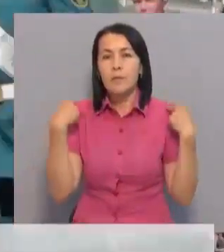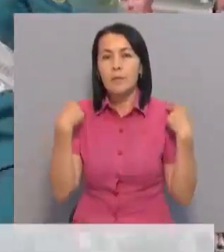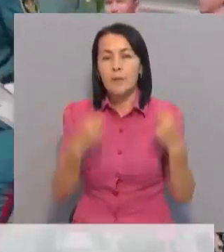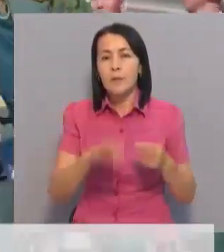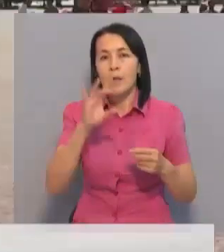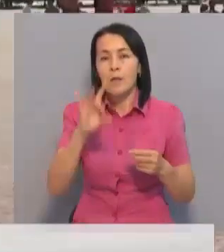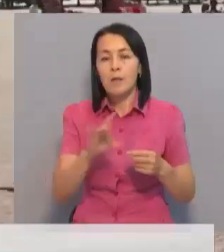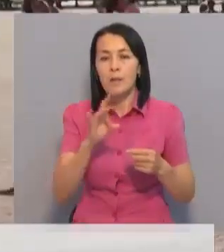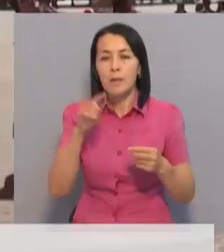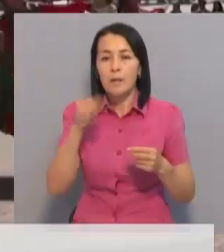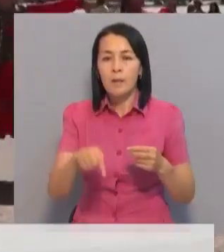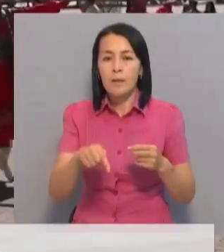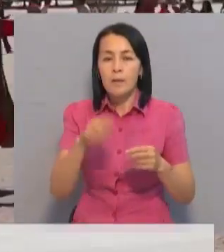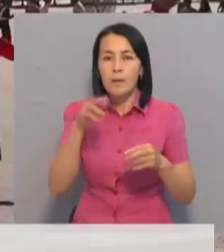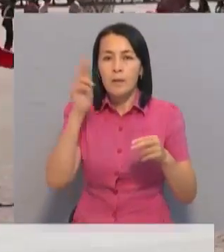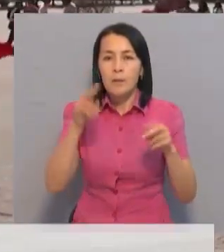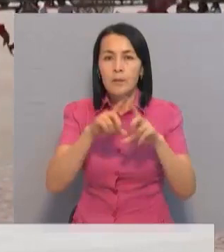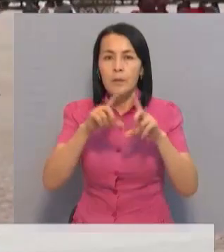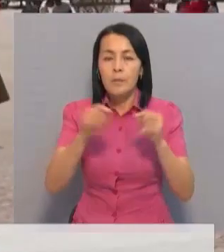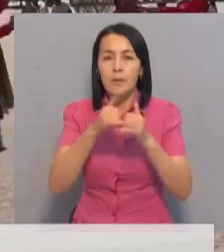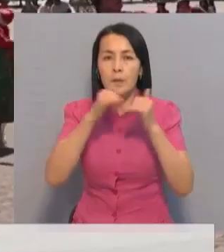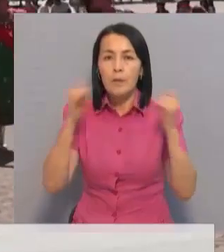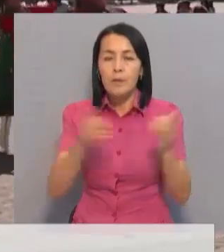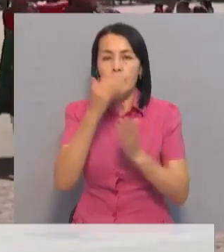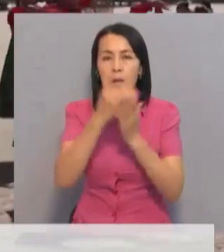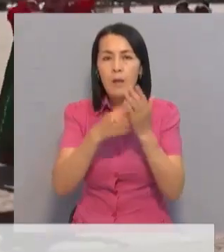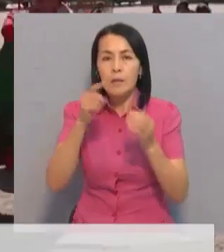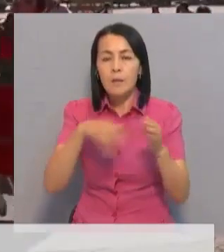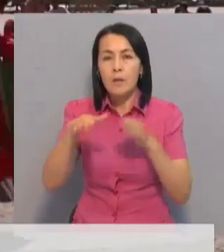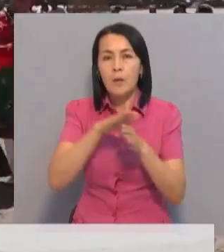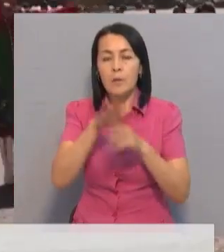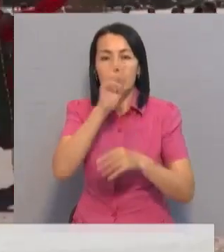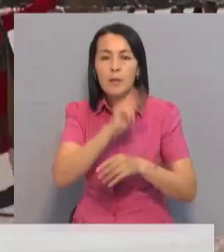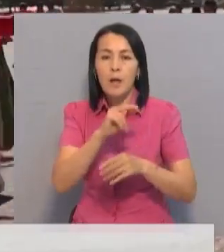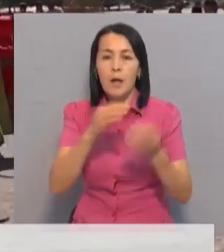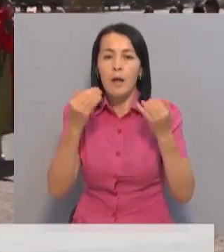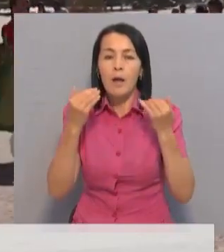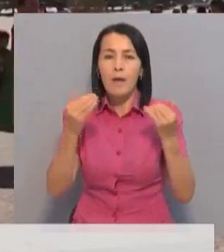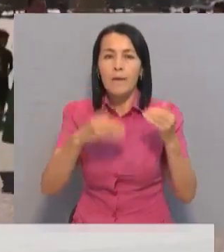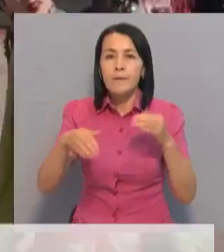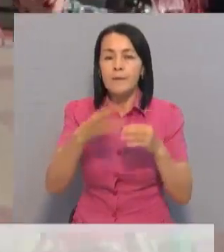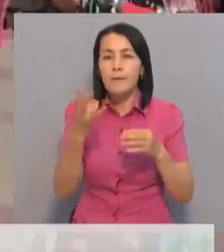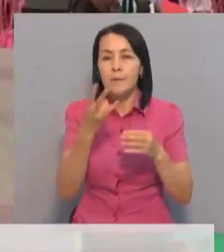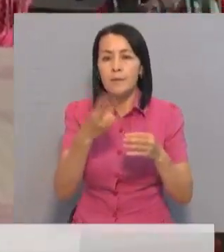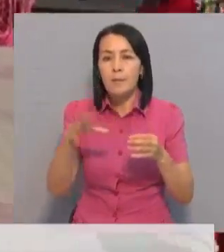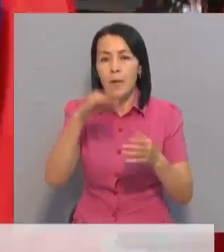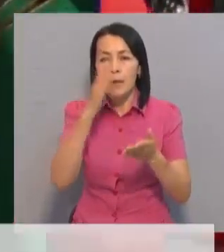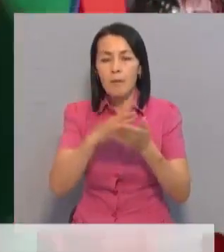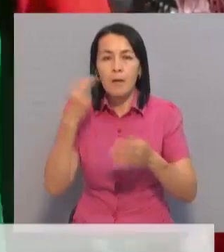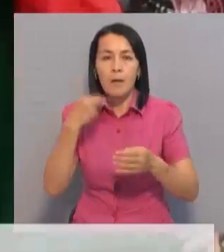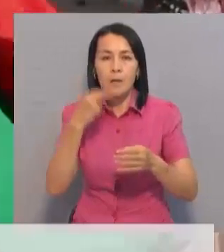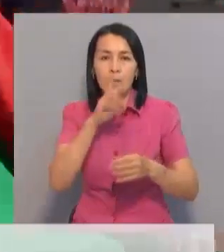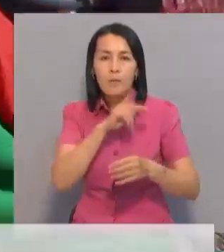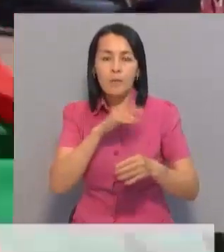генерала Рахимова является учебным заведением, реализующим программу среднего общего образования. Она оснащена всем необходимым для качественной